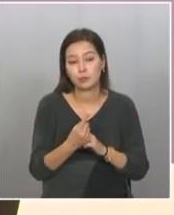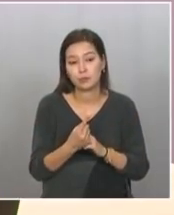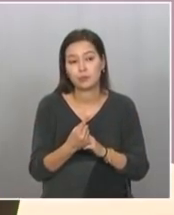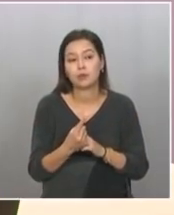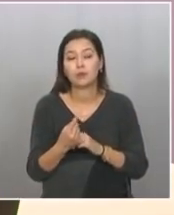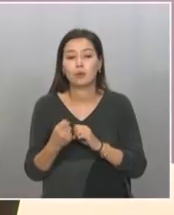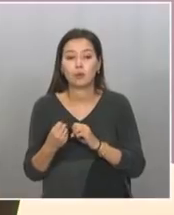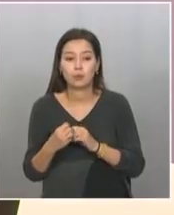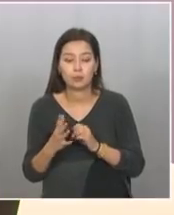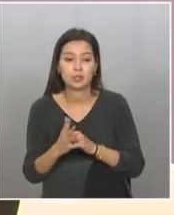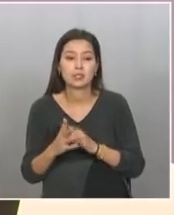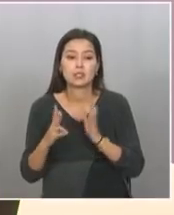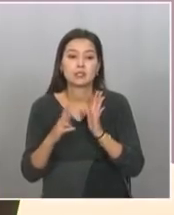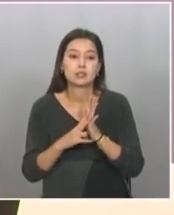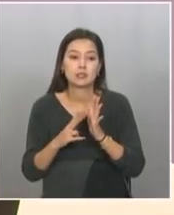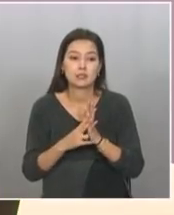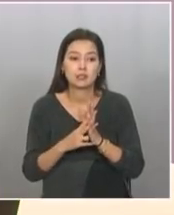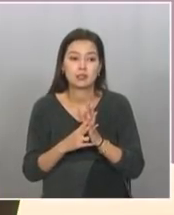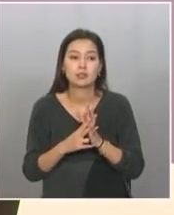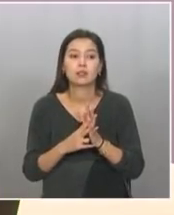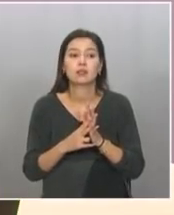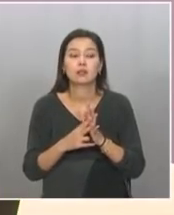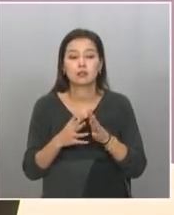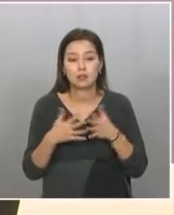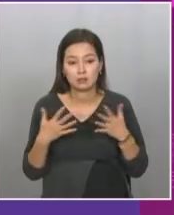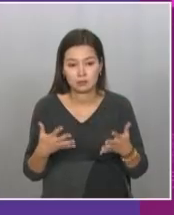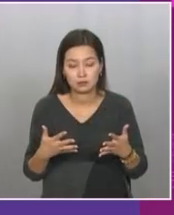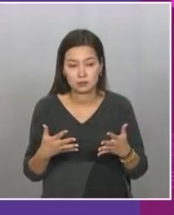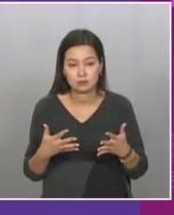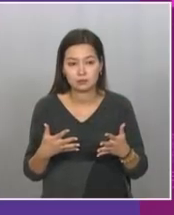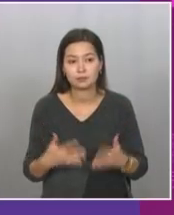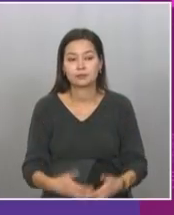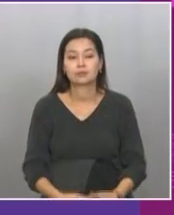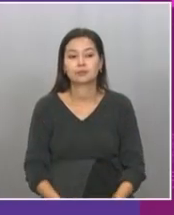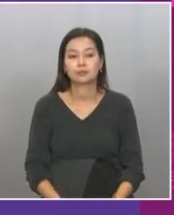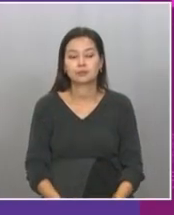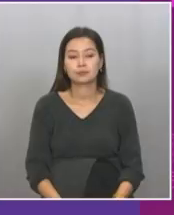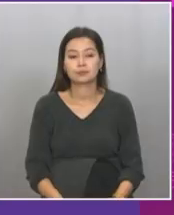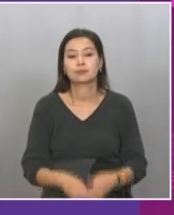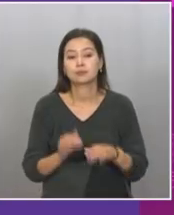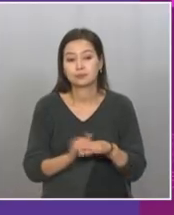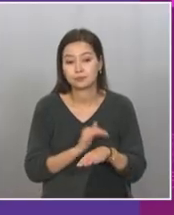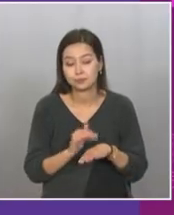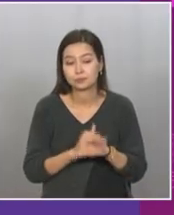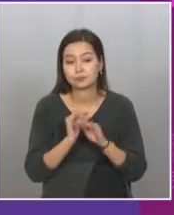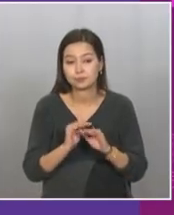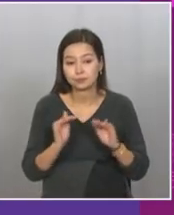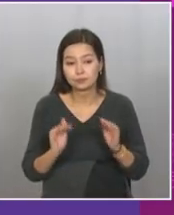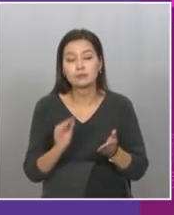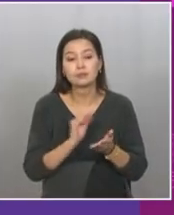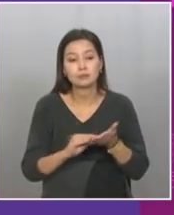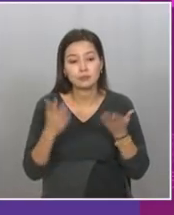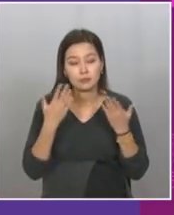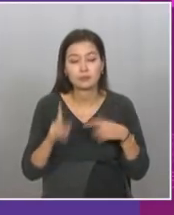бөлшегі 15-тен 8 бөлшегінен артық. Жақсы балалар, жас болсаңдар,